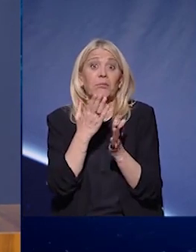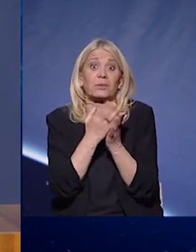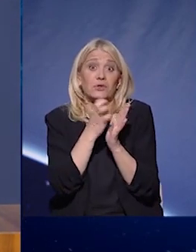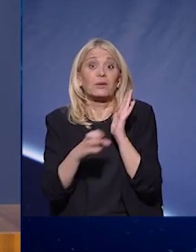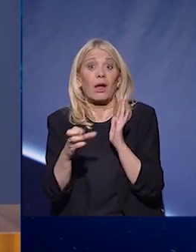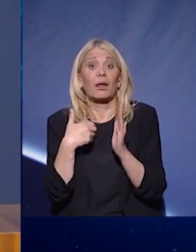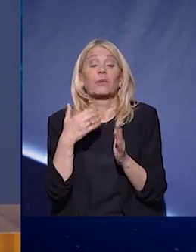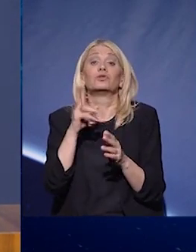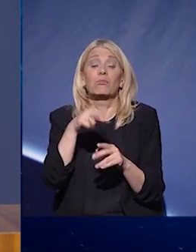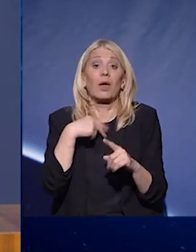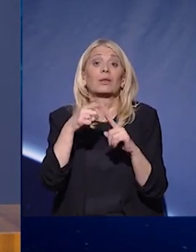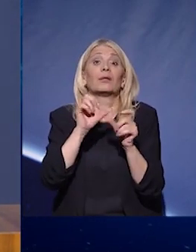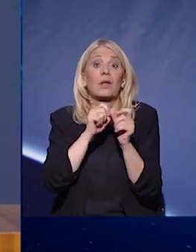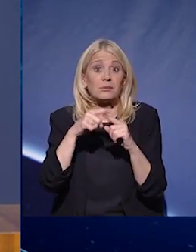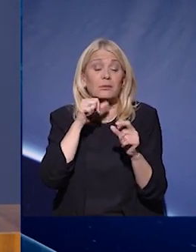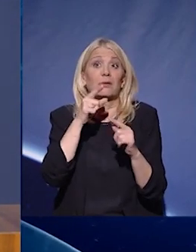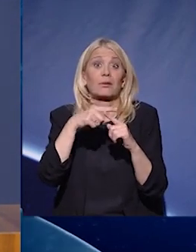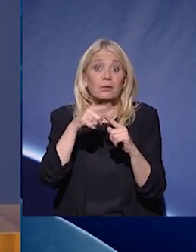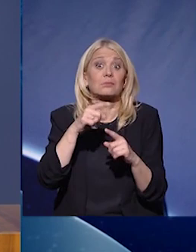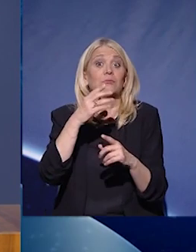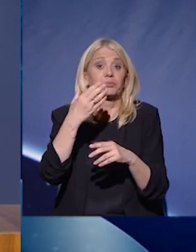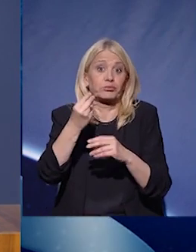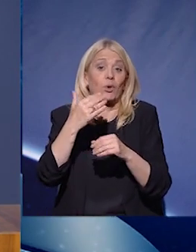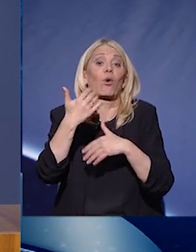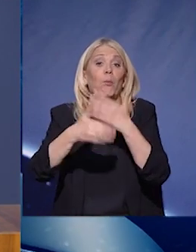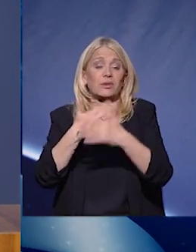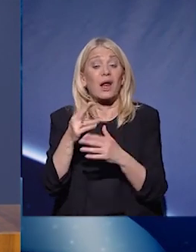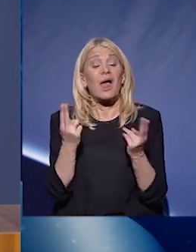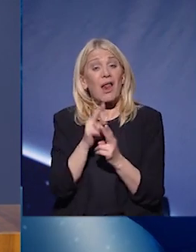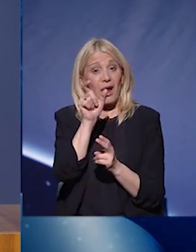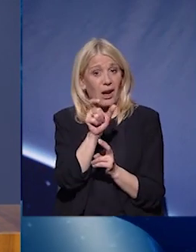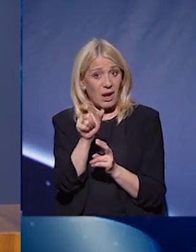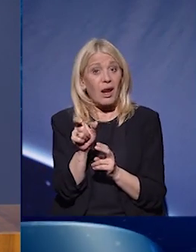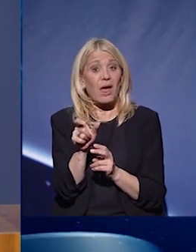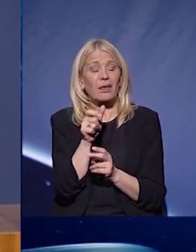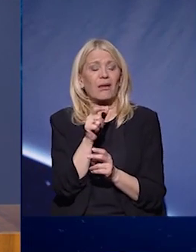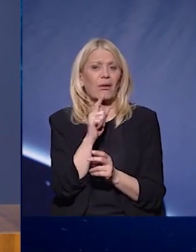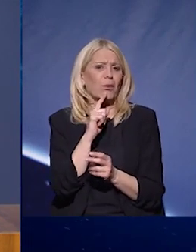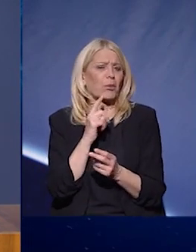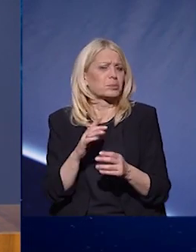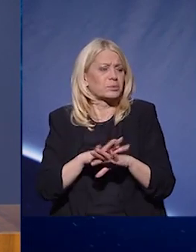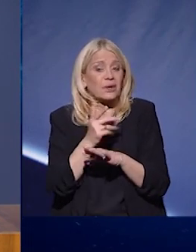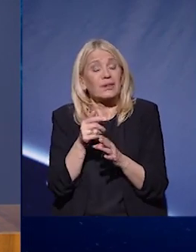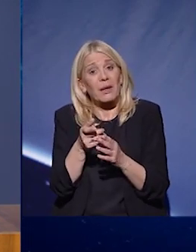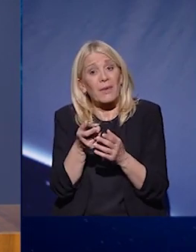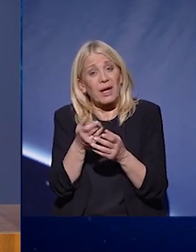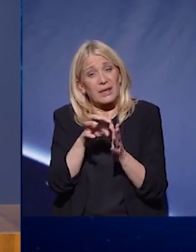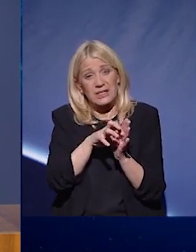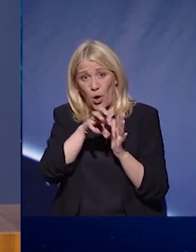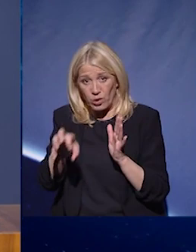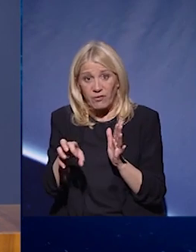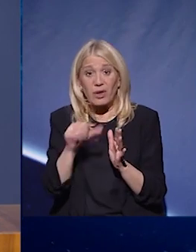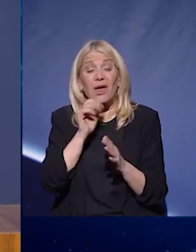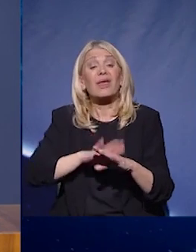imati testiranje i posle toga. Znači, laki pacijenti treba da se izoluju